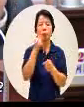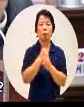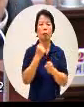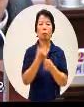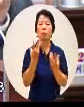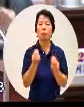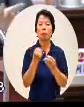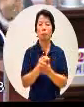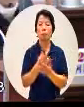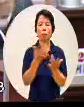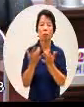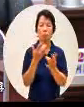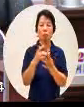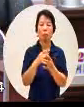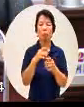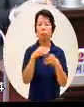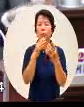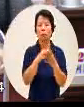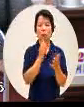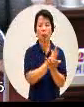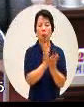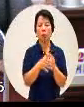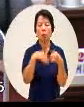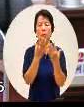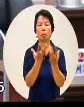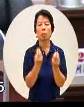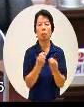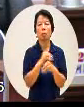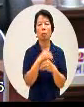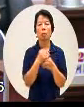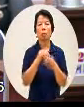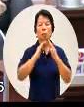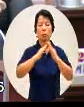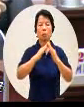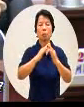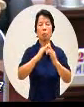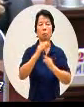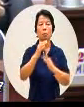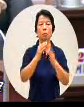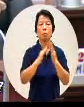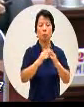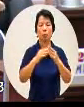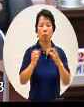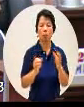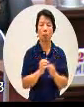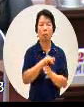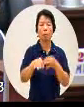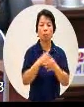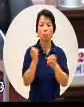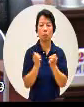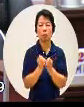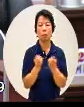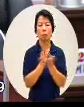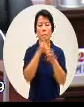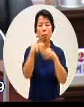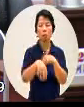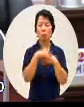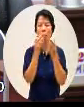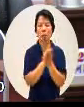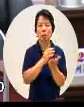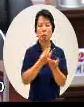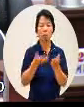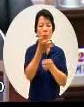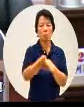也沒有產值什麼通通都沒有每一年呢市政府經濟發局呢把這個三百多萬的預算消耗掉